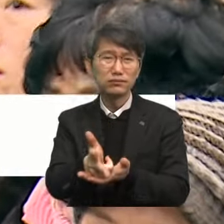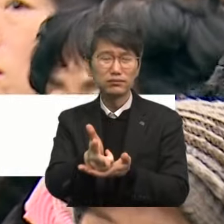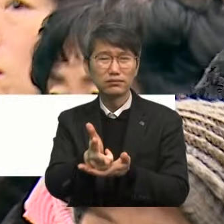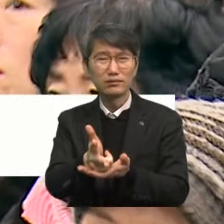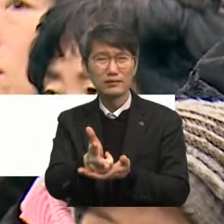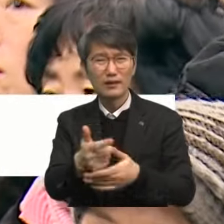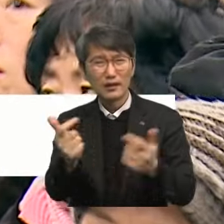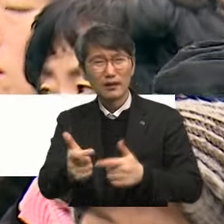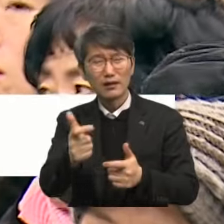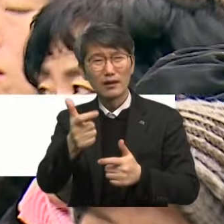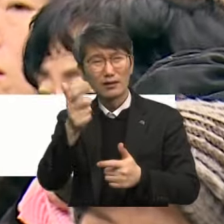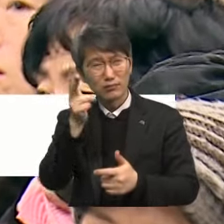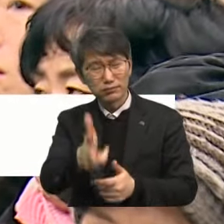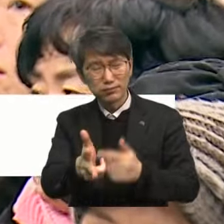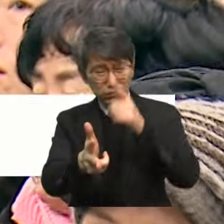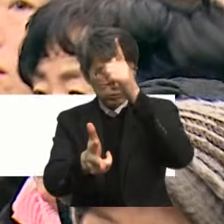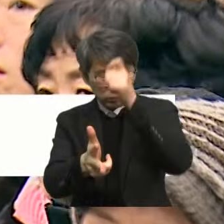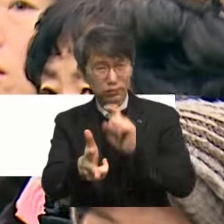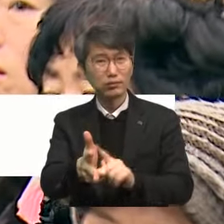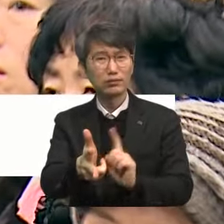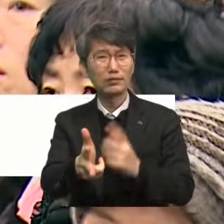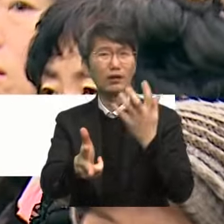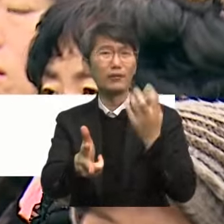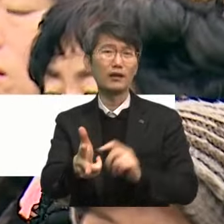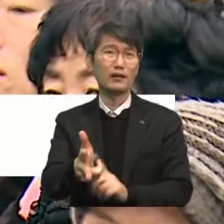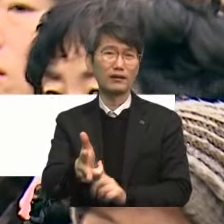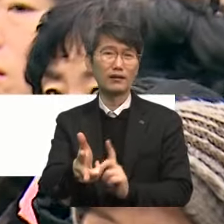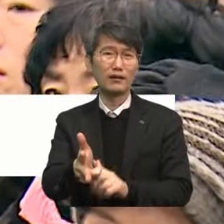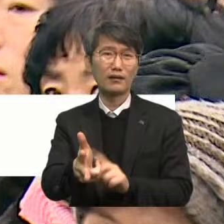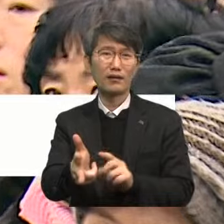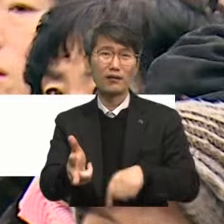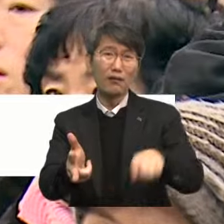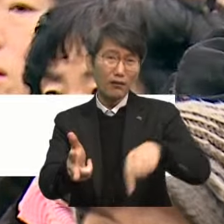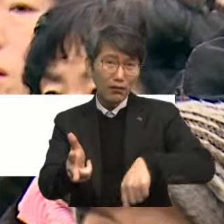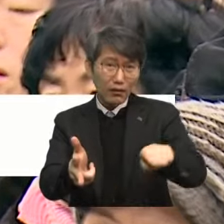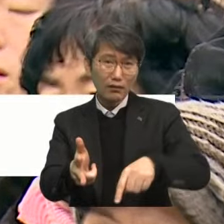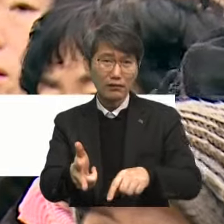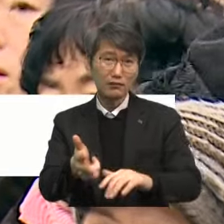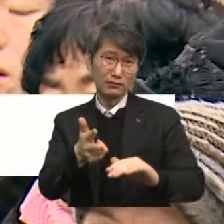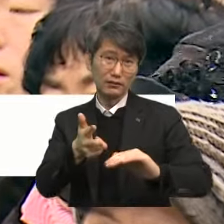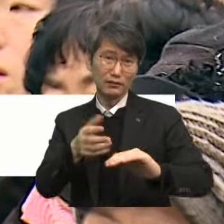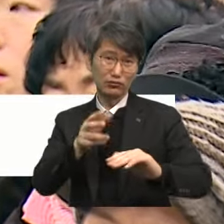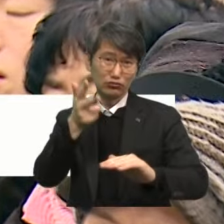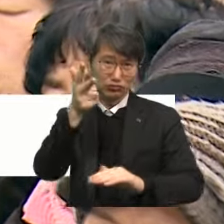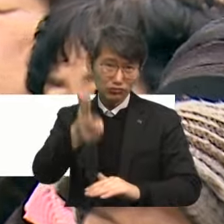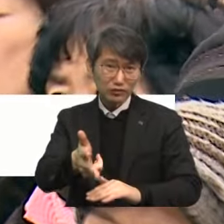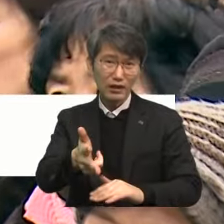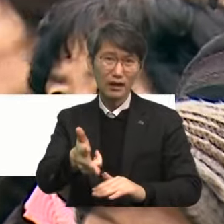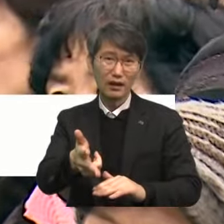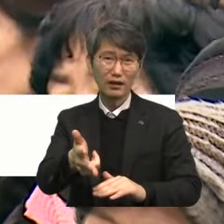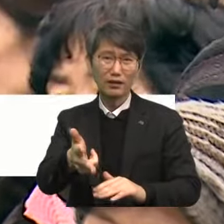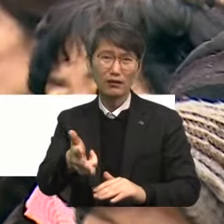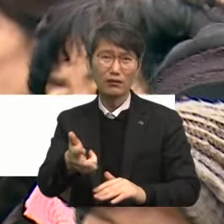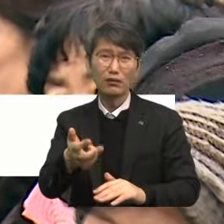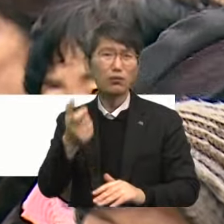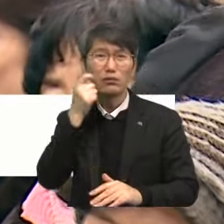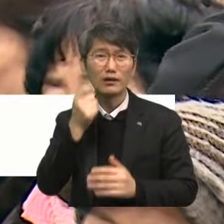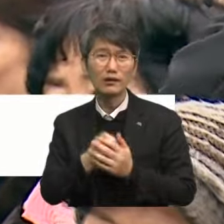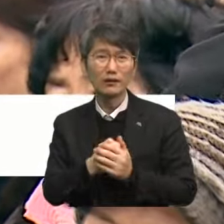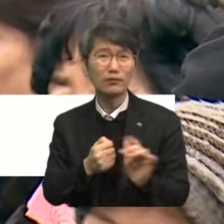차가 항상 고정되어 있는 부분이 많아서 들락날락 거리는 그 주차를 한 번도 본 적이